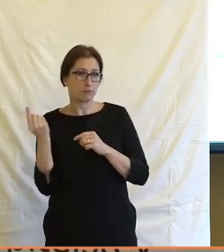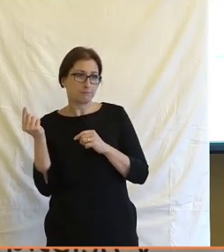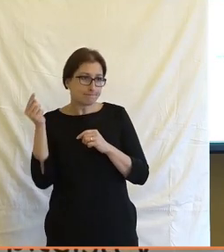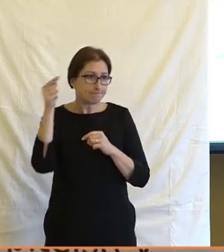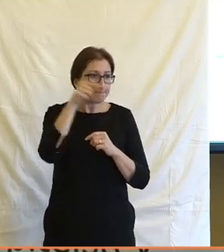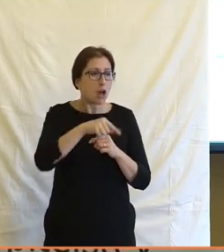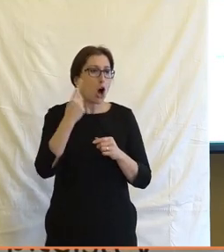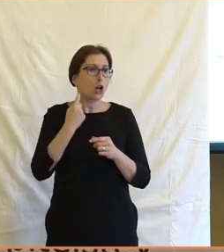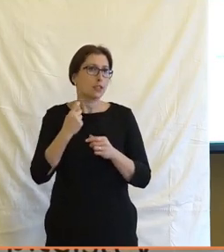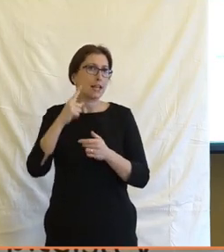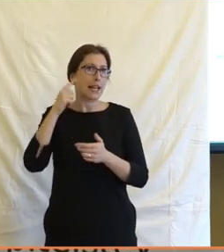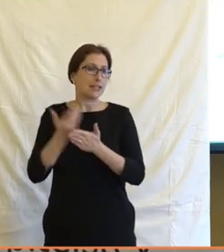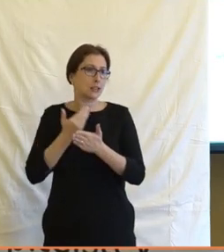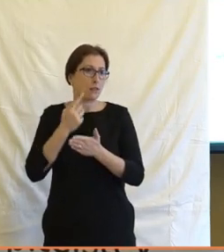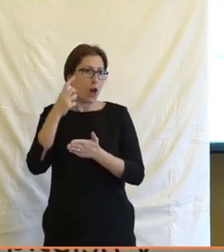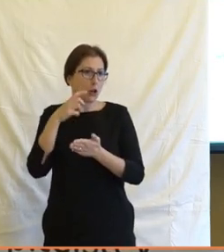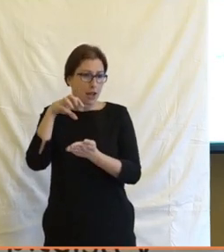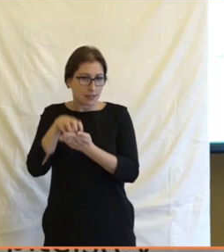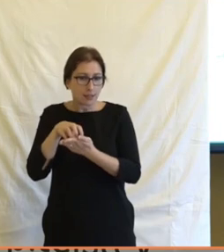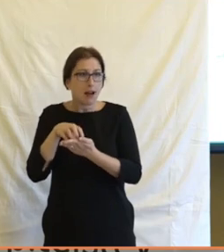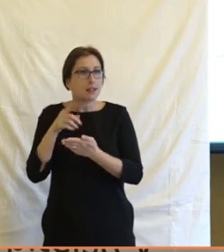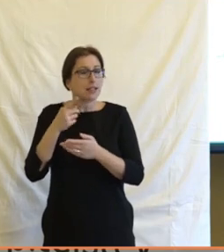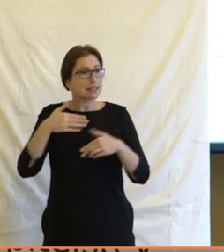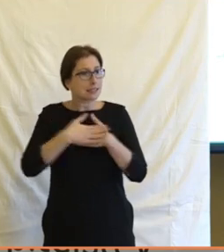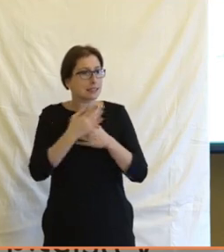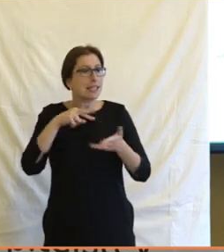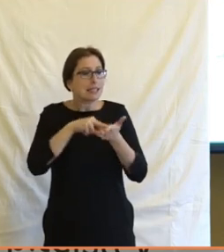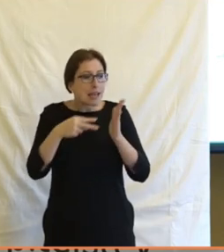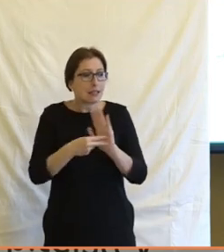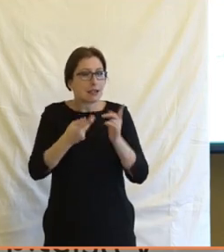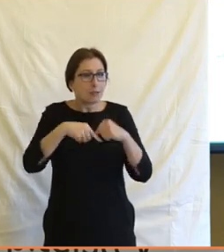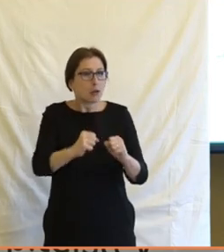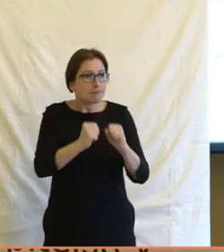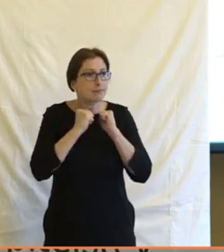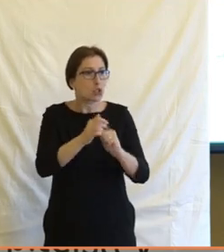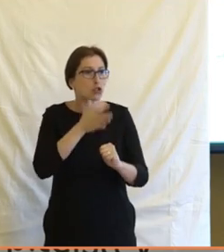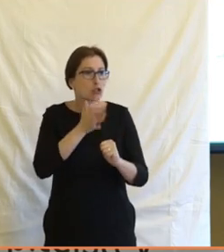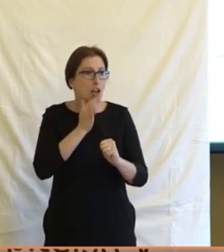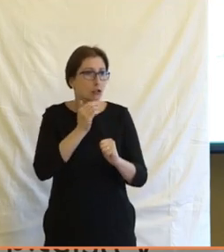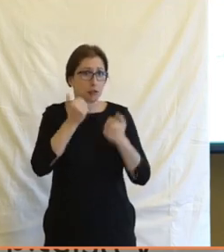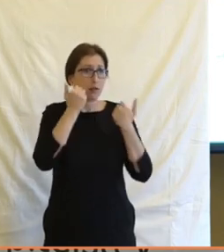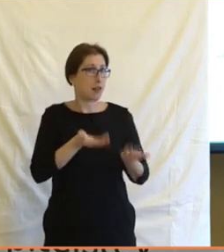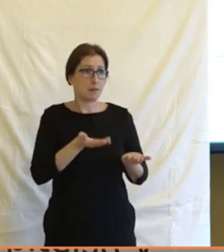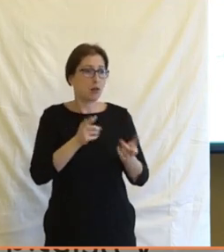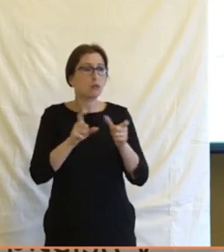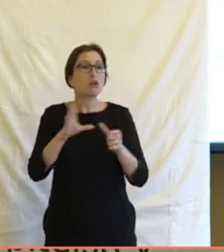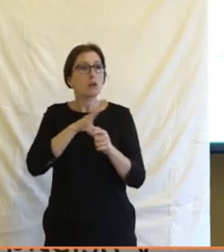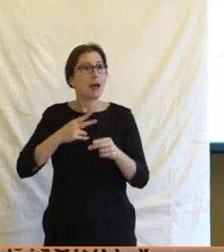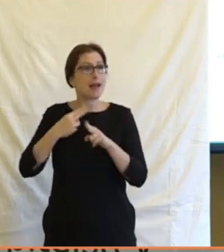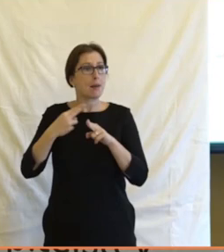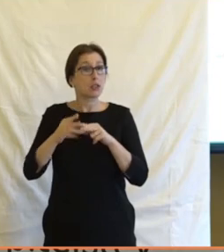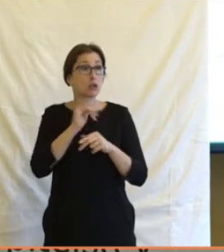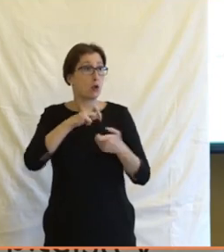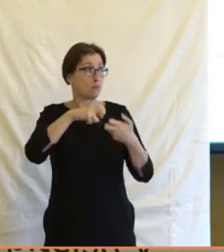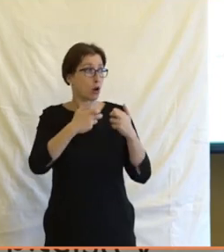řeknu, z neziskového sdružení s tím, že vlastně chybí tahle ta technologie na trhu, protože primárně ty rehabilitace probíhají tak, že člověk, který